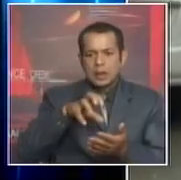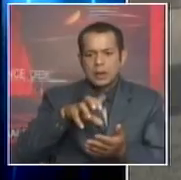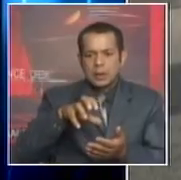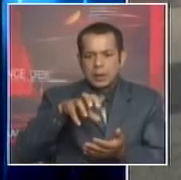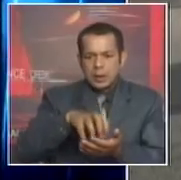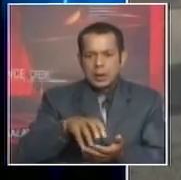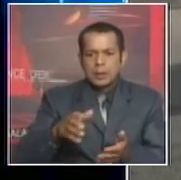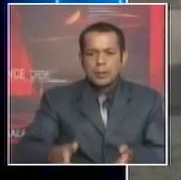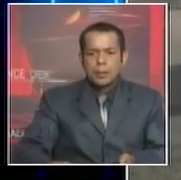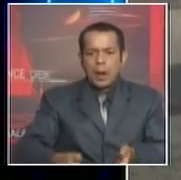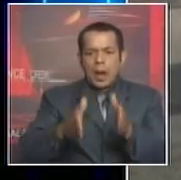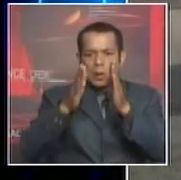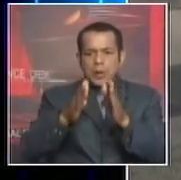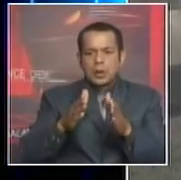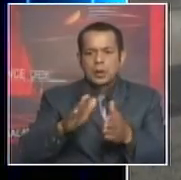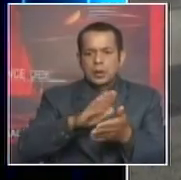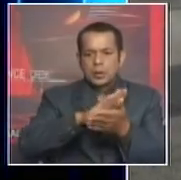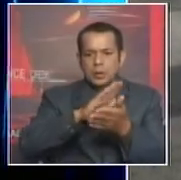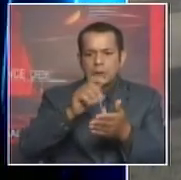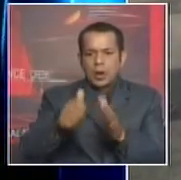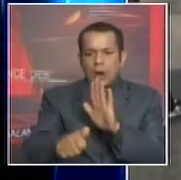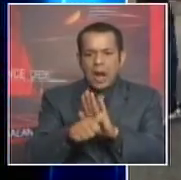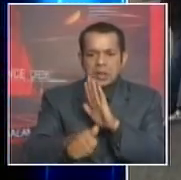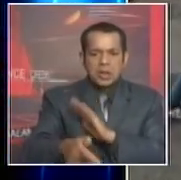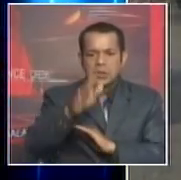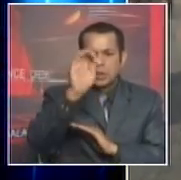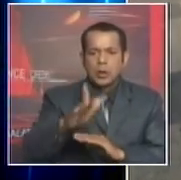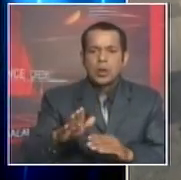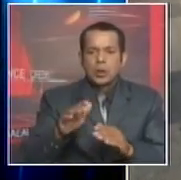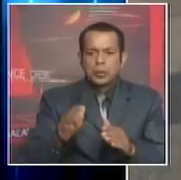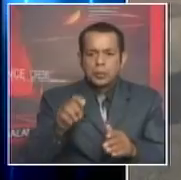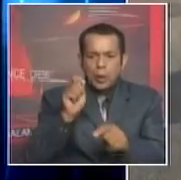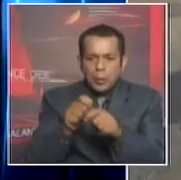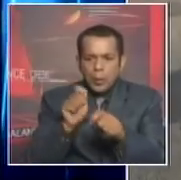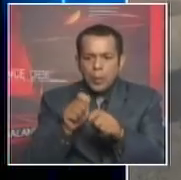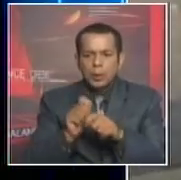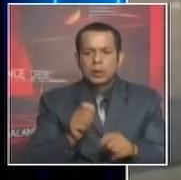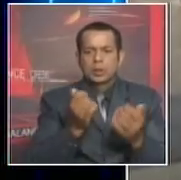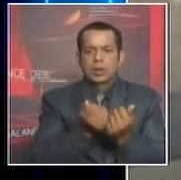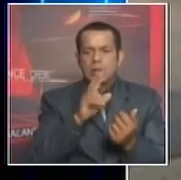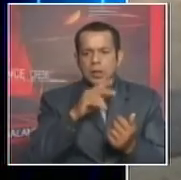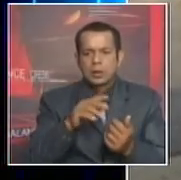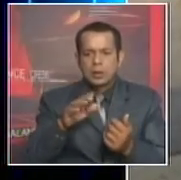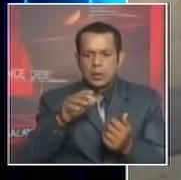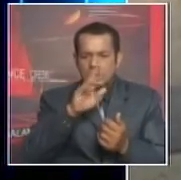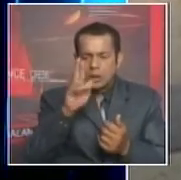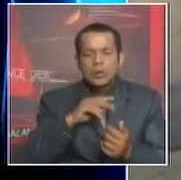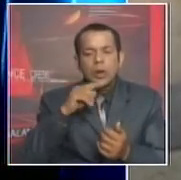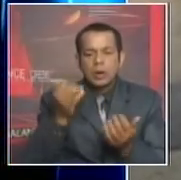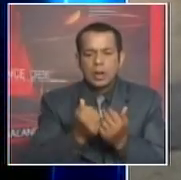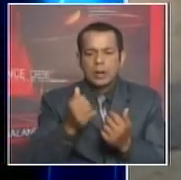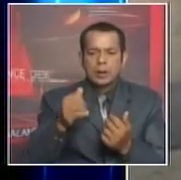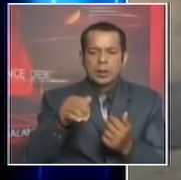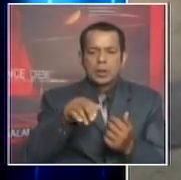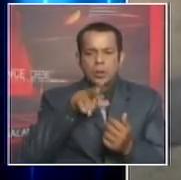सडक व्यवस्थापनको काम अगाडि बढ्न सकेको छैन। सडक मर्मत गर्दा र नगर्दा दुवै काममा जस नपाइने गरेको सडक विभागका